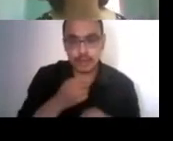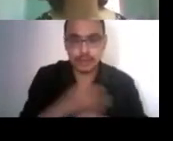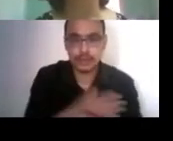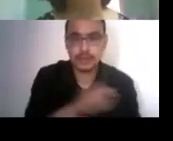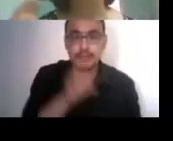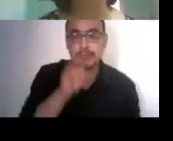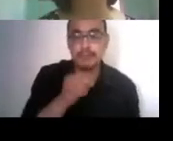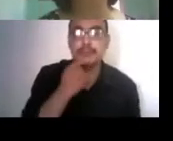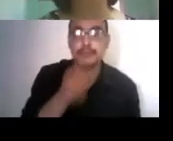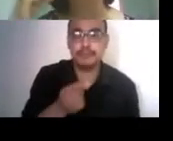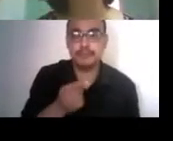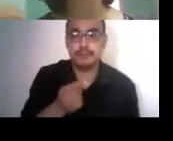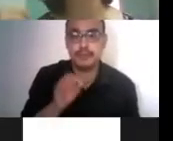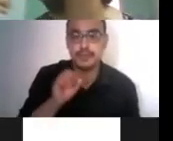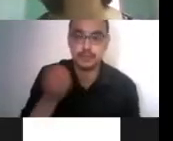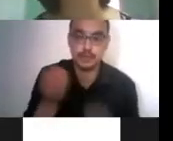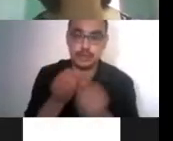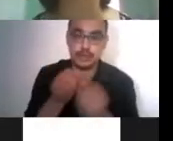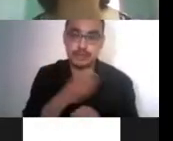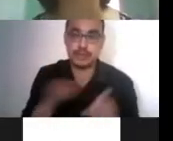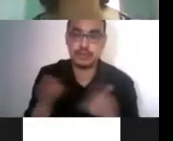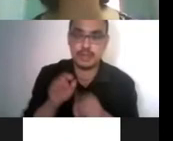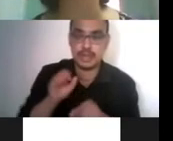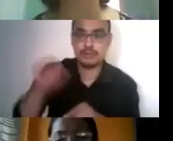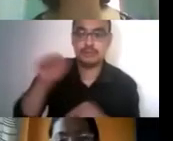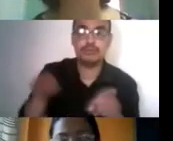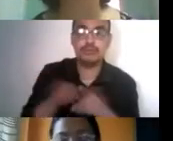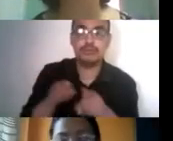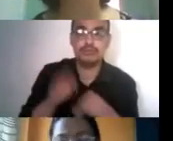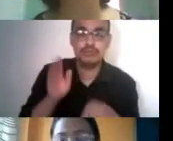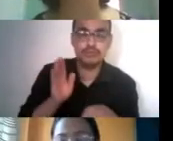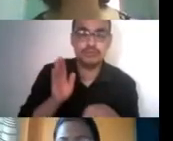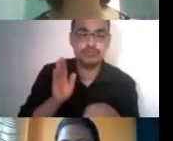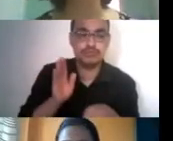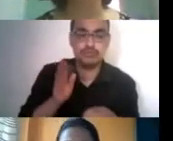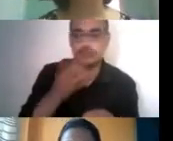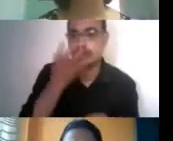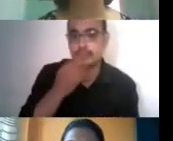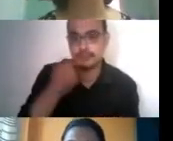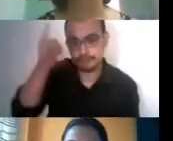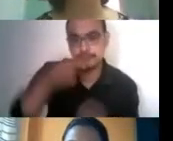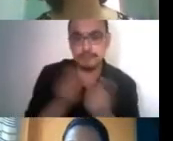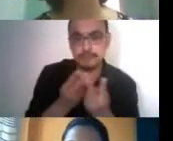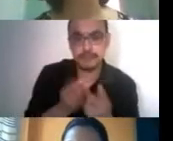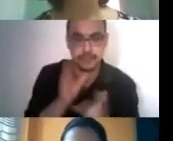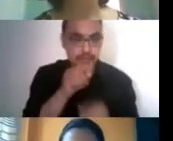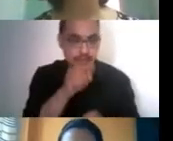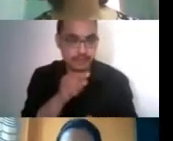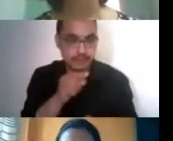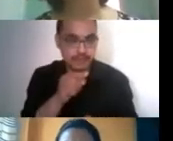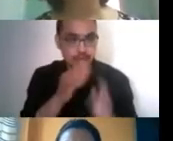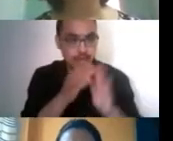भनेर पीडकले आफूलाई चाहिँ चोट पुर्याइरहेको हुन्छ होइन, जस्तै ए तिमी माइत जानी